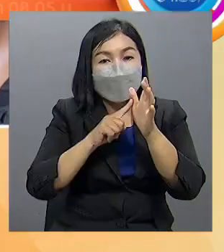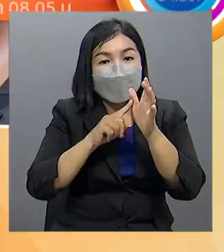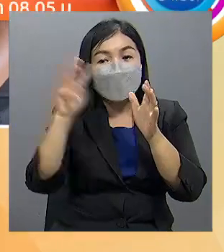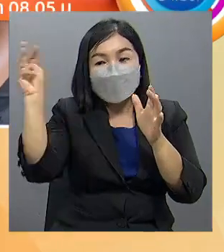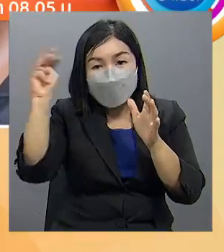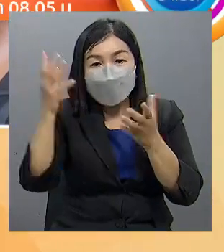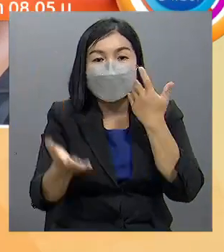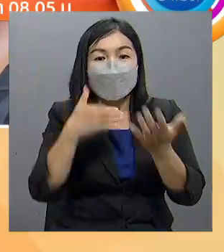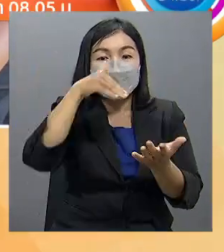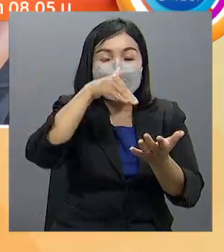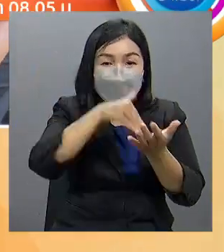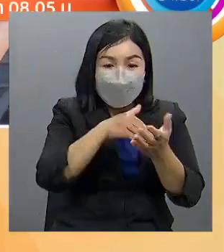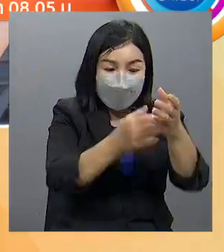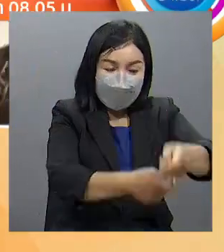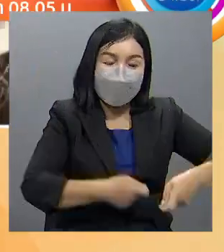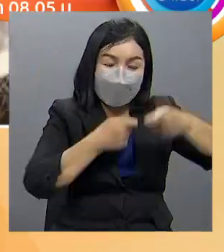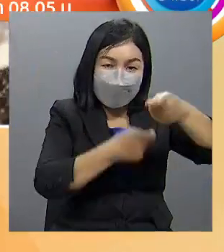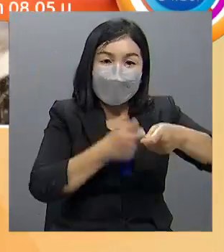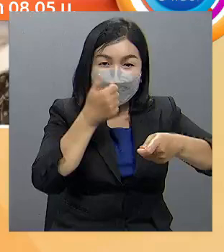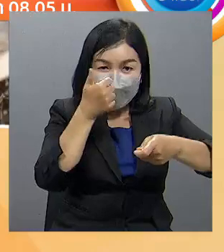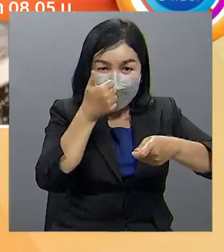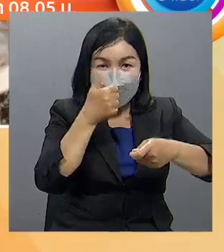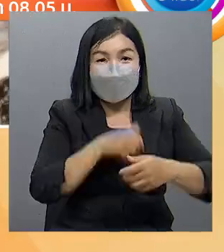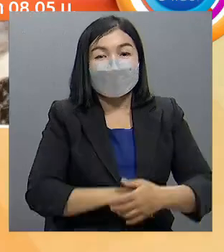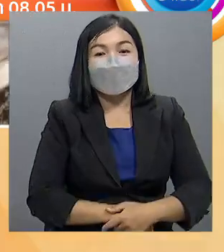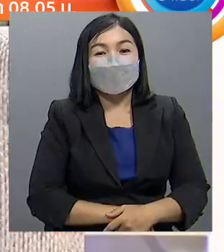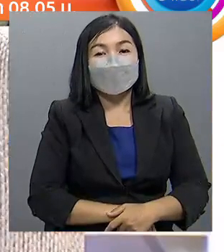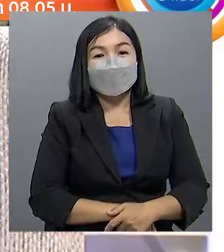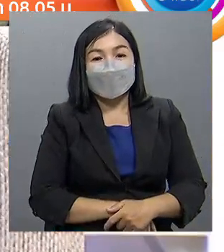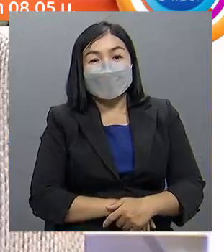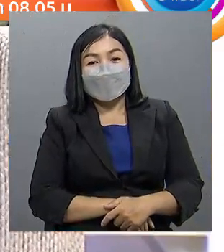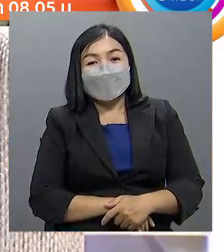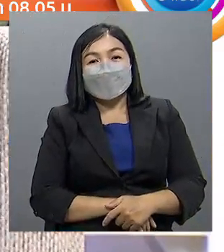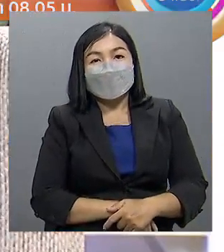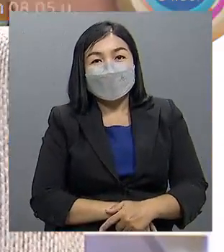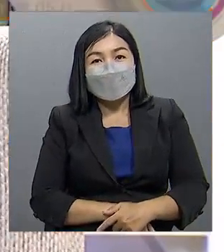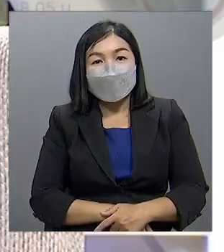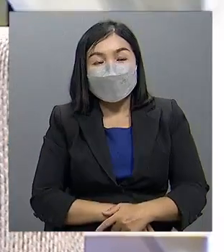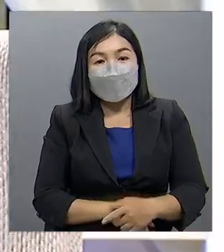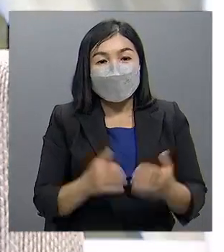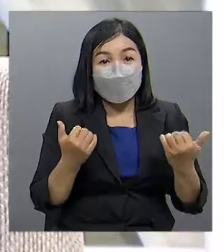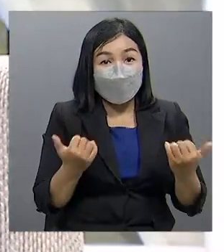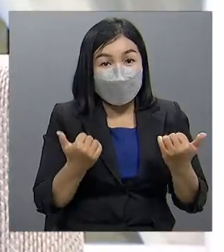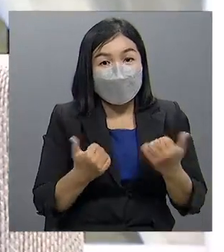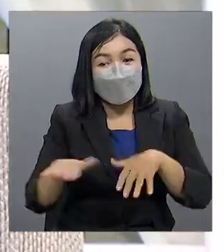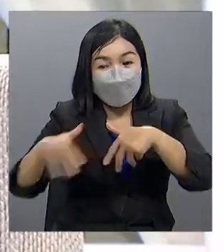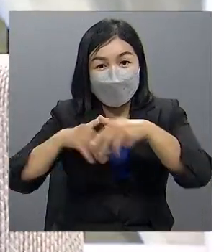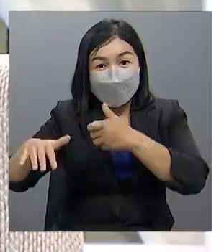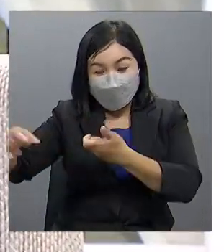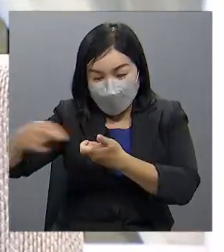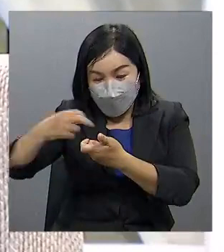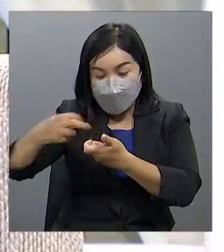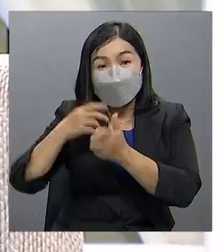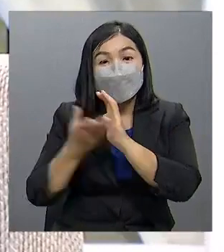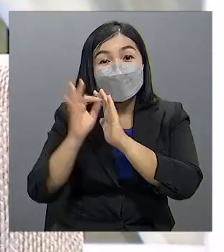ตรอินทรีย์เพชรจินดานั่นเองค่ะ ครับนะคะในช่วงที่ท้ายรายการนะคะอ่านข้อความจากคุณผู้ชมที่ส่งมาทาง Facebook Live กันหน่อยส